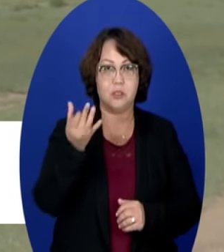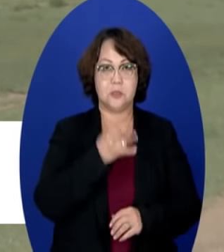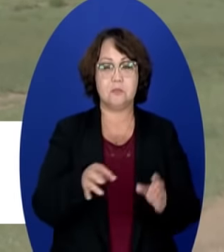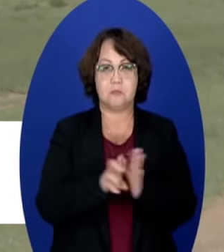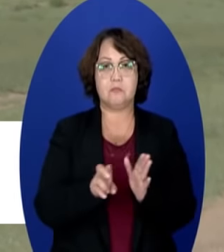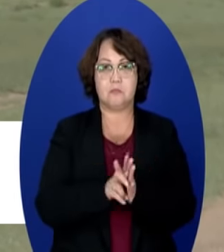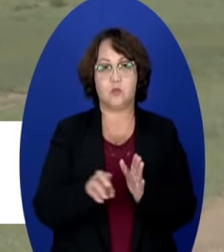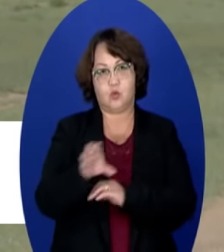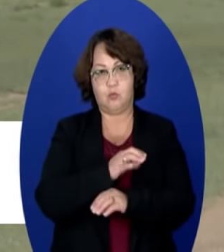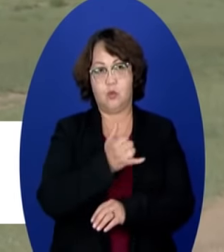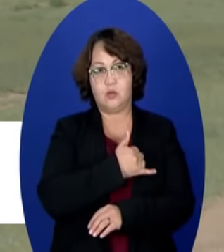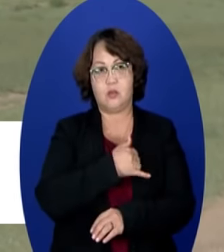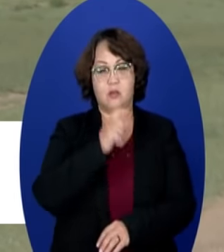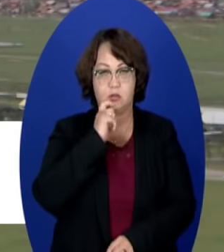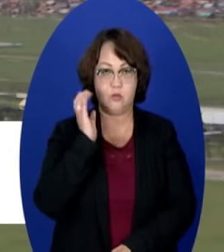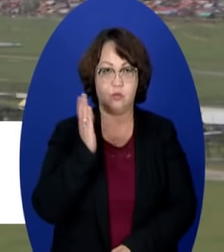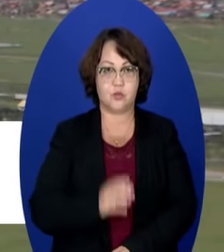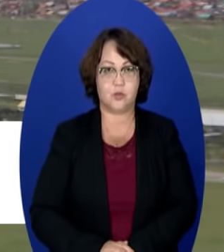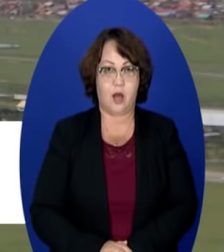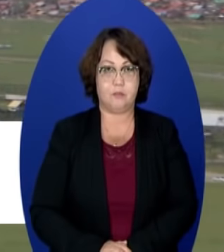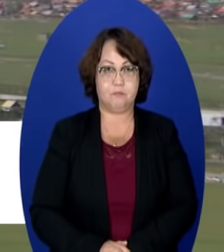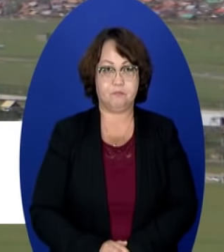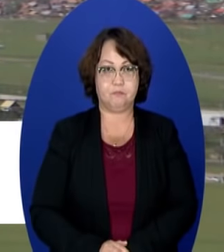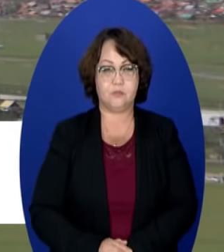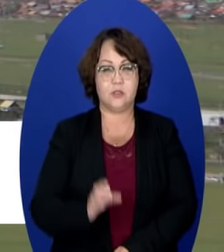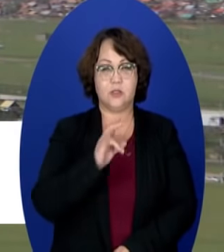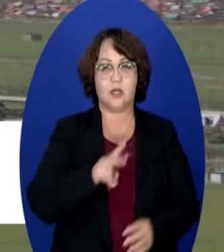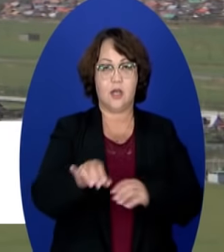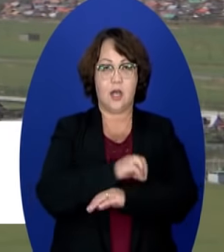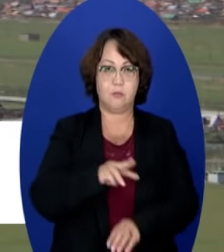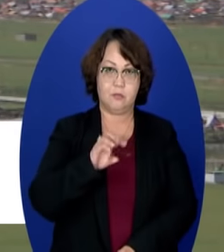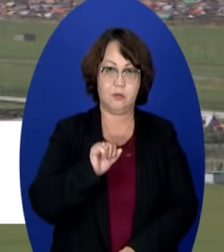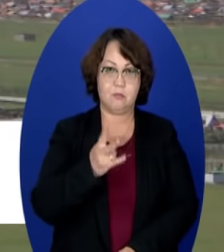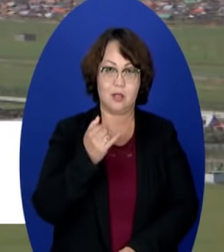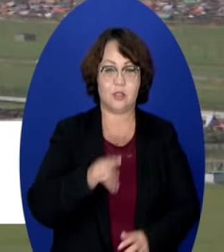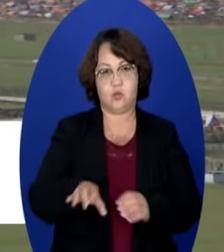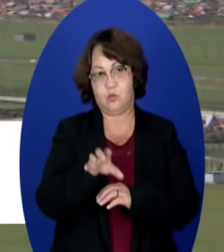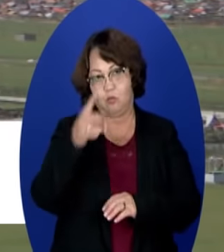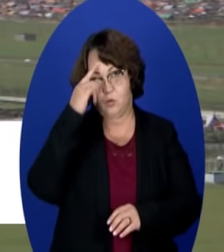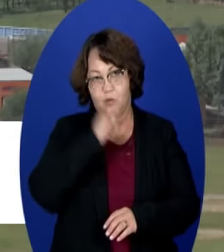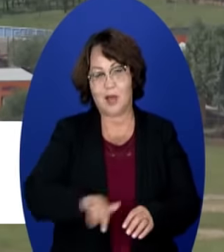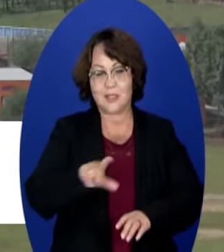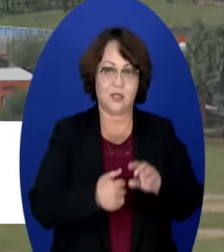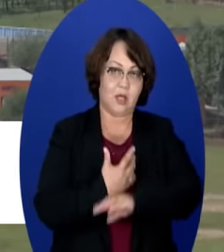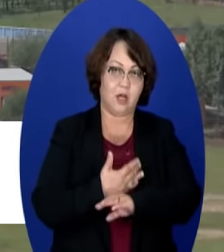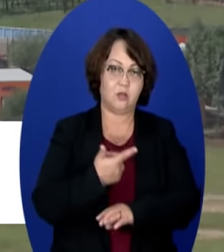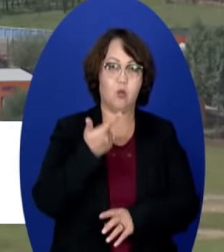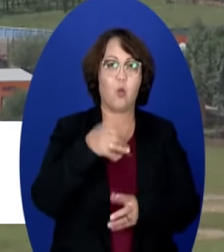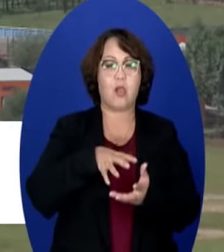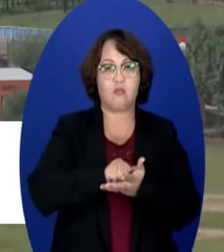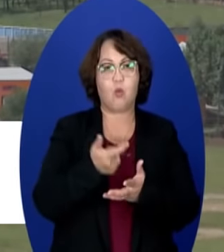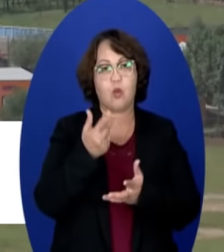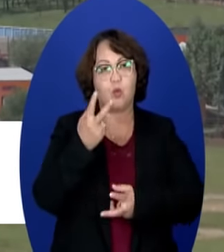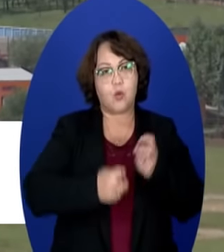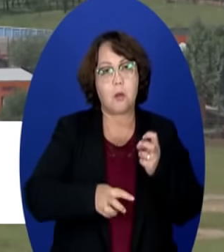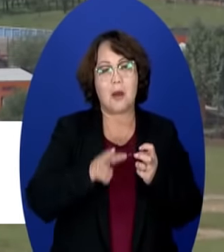бас сумын удирдлага үзэж байна. Сэлэнг аймгийн Мандал сум Монгол оронд газар тариалан, гурилын үйлдвэр, мал аж ахуй хөгжүүлэх шин